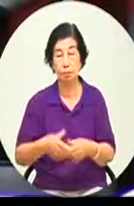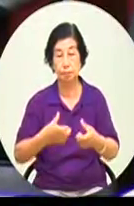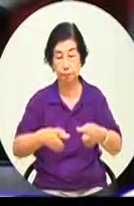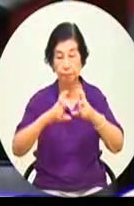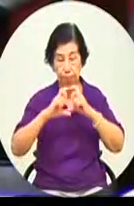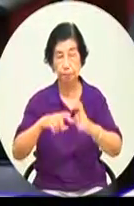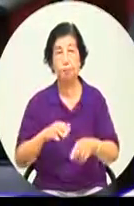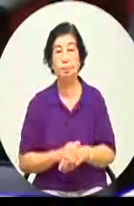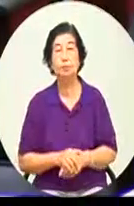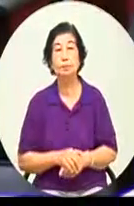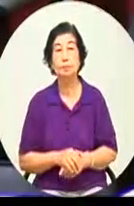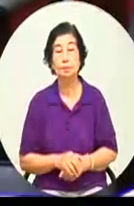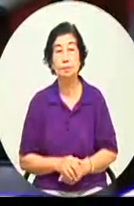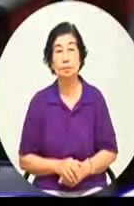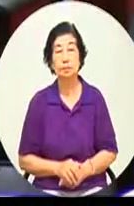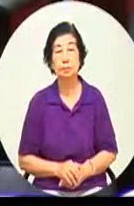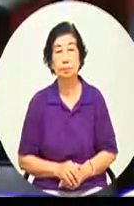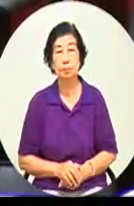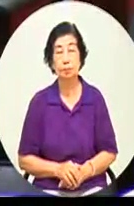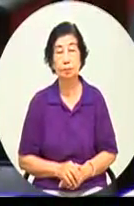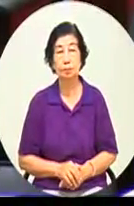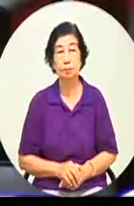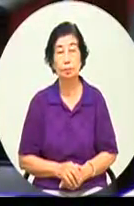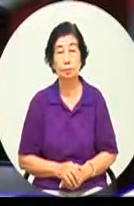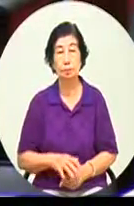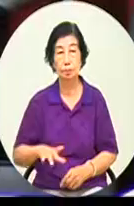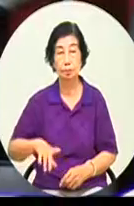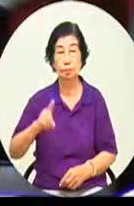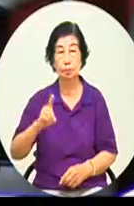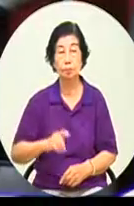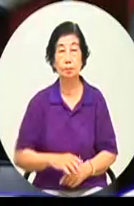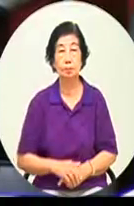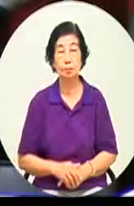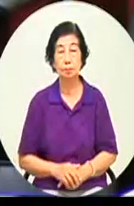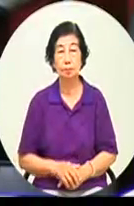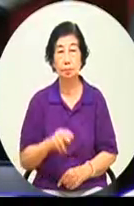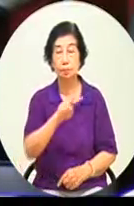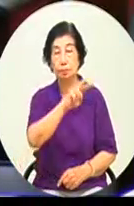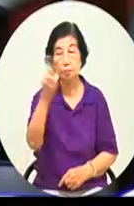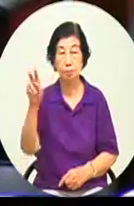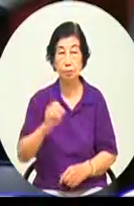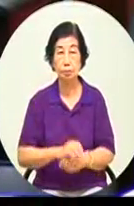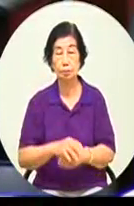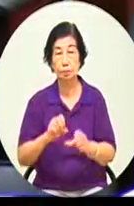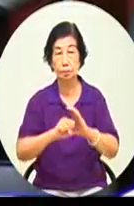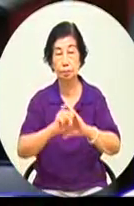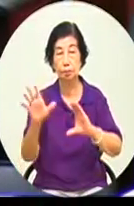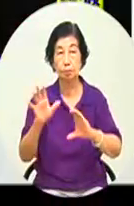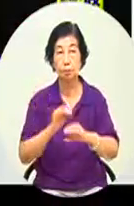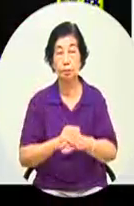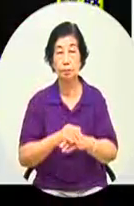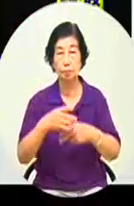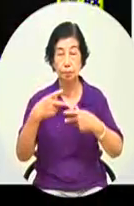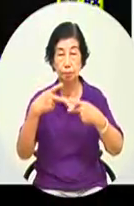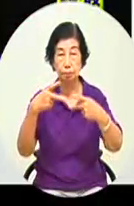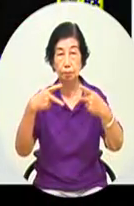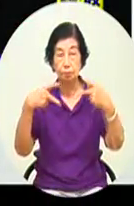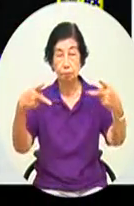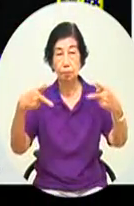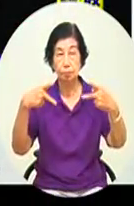哈。那首先我们来看这个 PowerPoint 哈，那捷运局的部分哈，